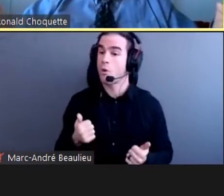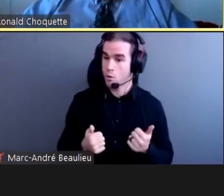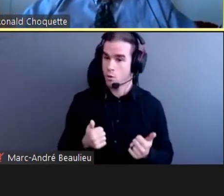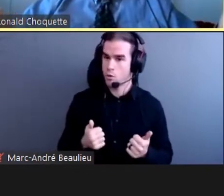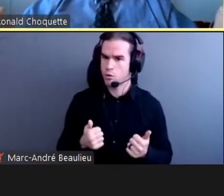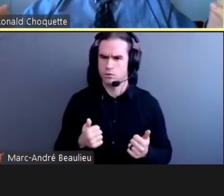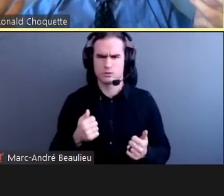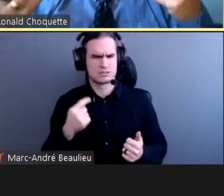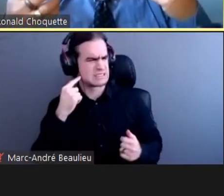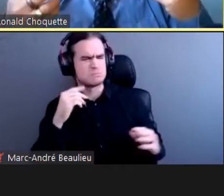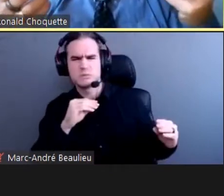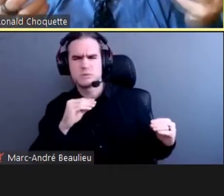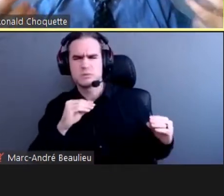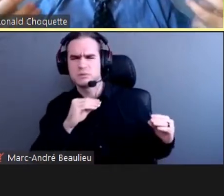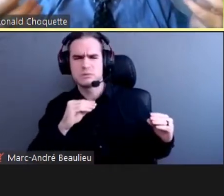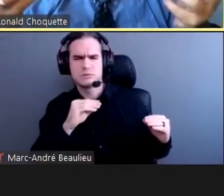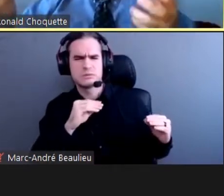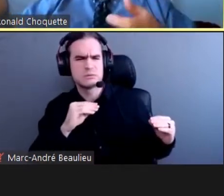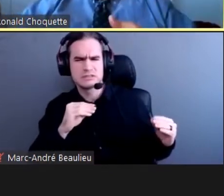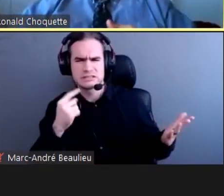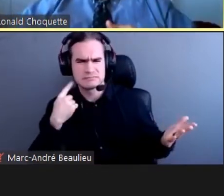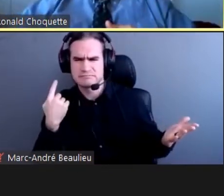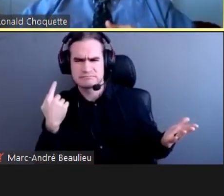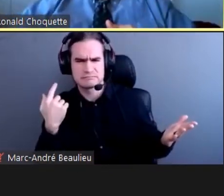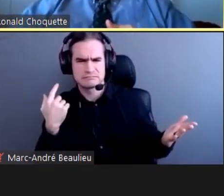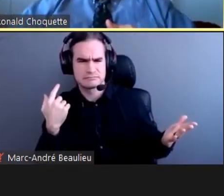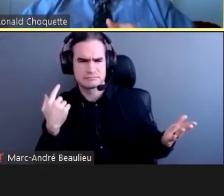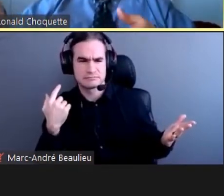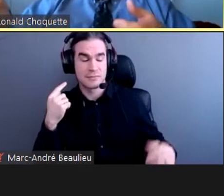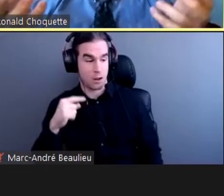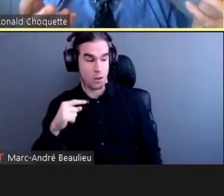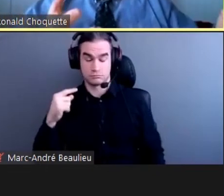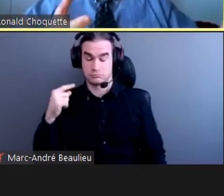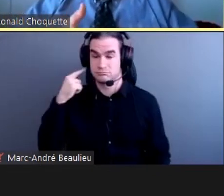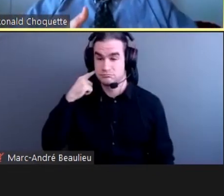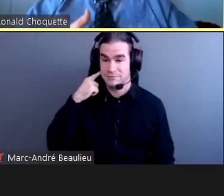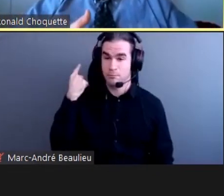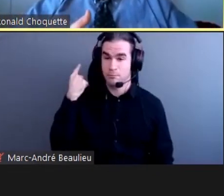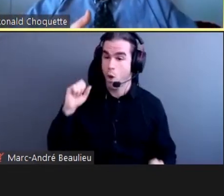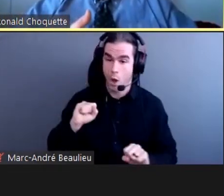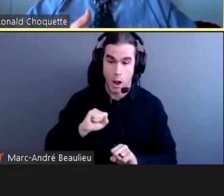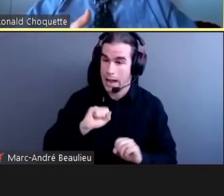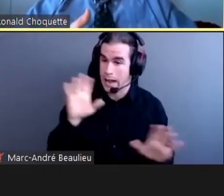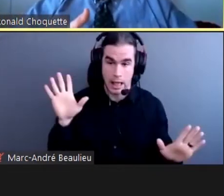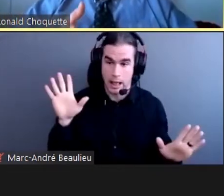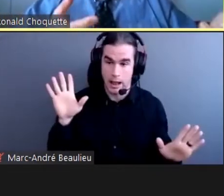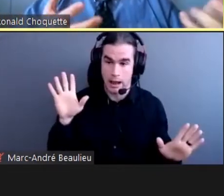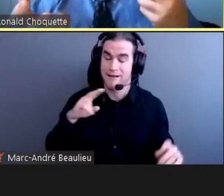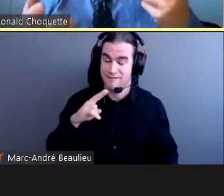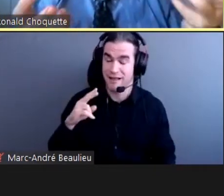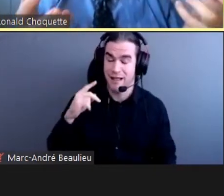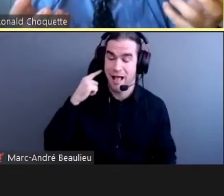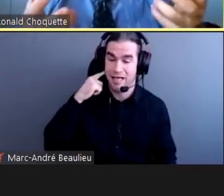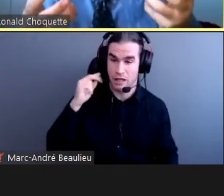gens marmonnent. Parce qu'arrive, c'est comme on n'entend pas les sons clairs, on entend plus les sons graves.